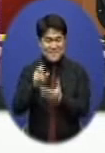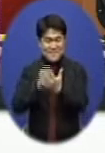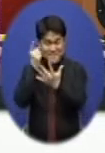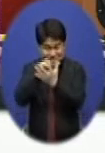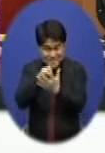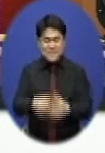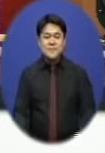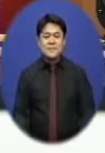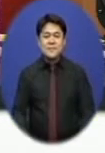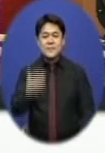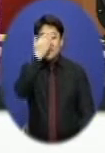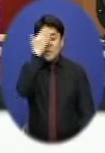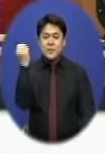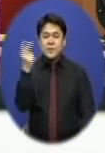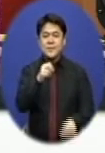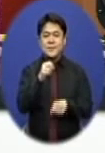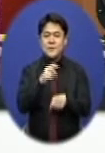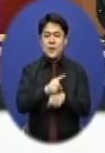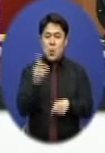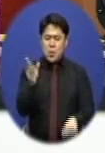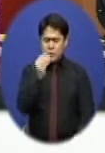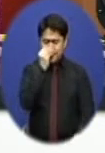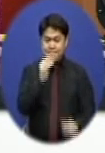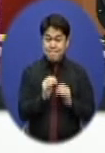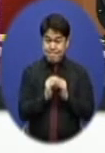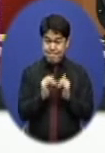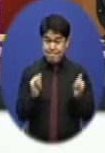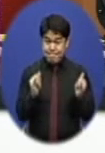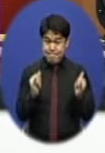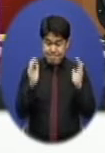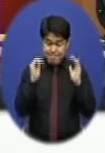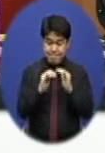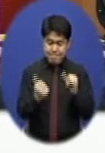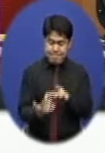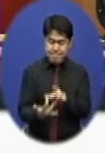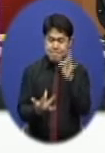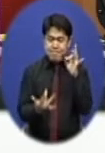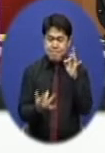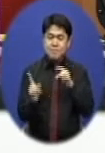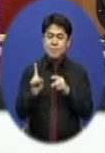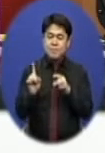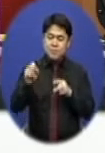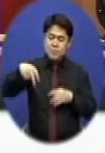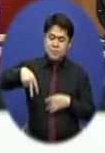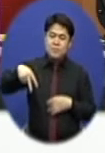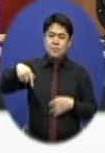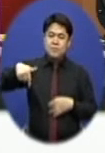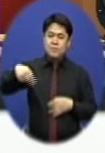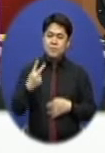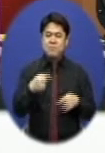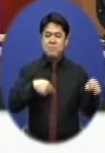퀴즈. 젊고 인품이 고매한 학자들을 등용해 이상적 유교 정치를 구원하였습니다.